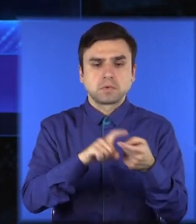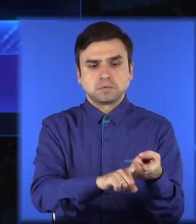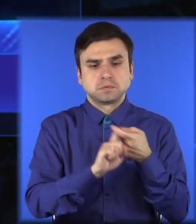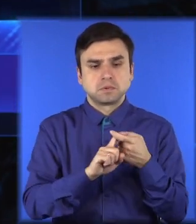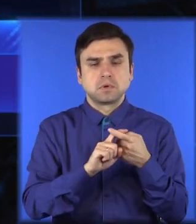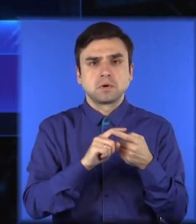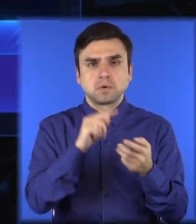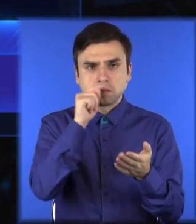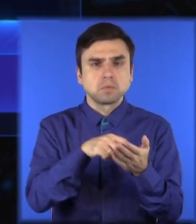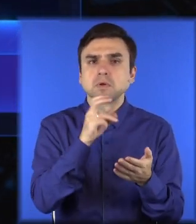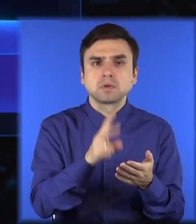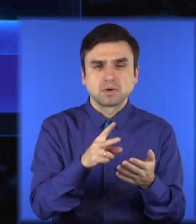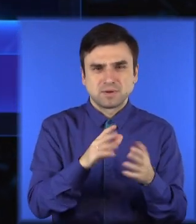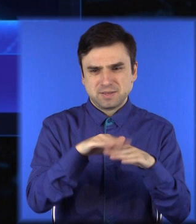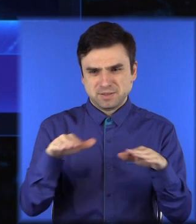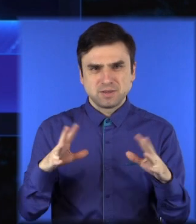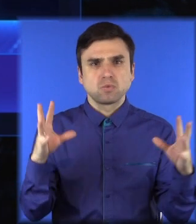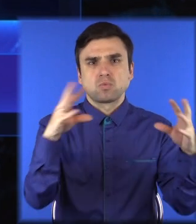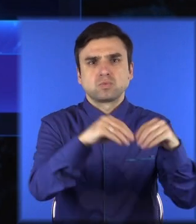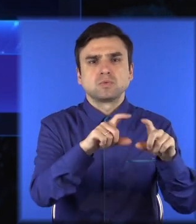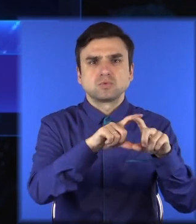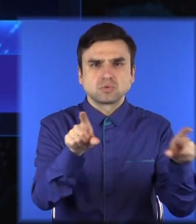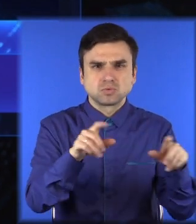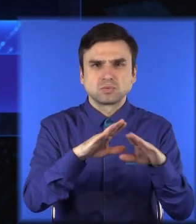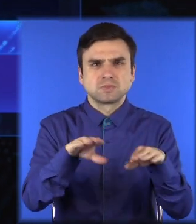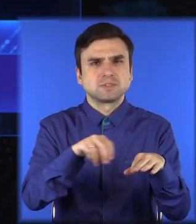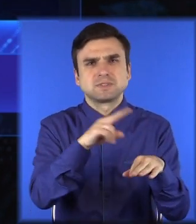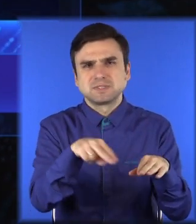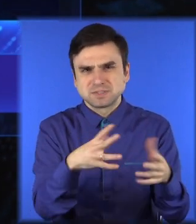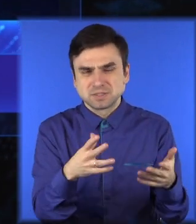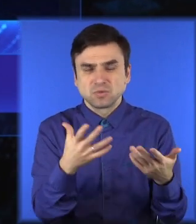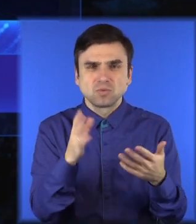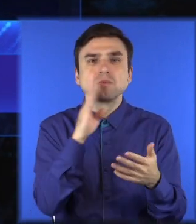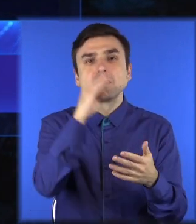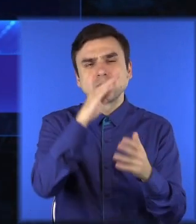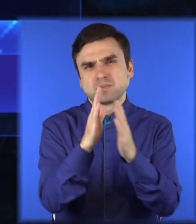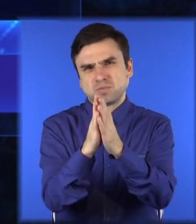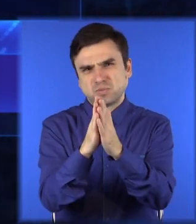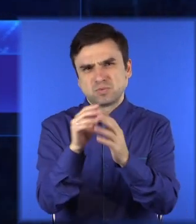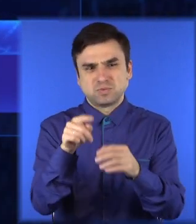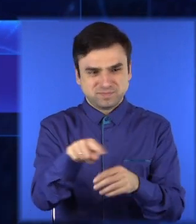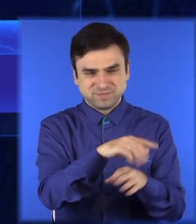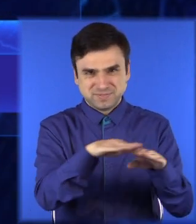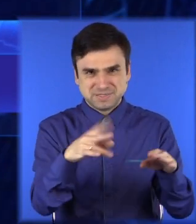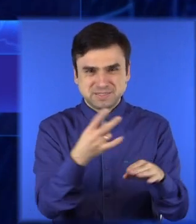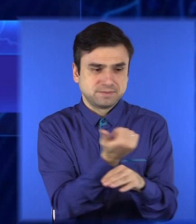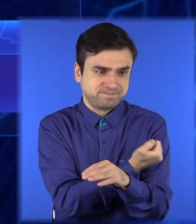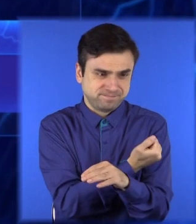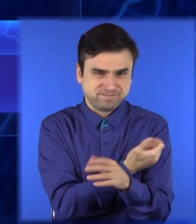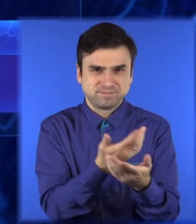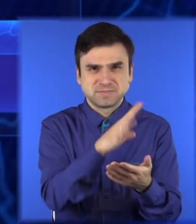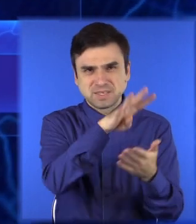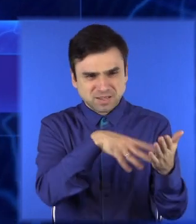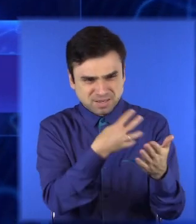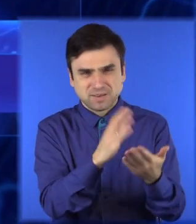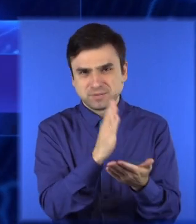перебування дітей у школах та дитячих садках. Тому закликаємо батьків обов'язково вакцинувати дітей, дотримуючись термінів календаря щеплень, і